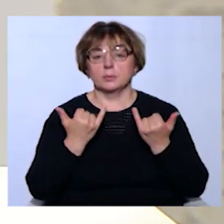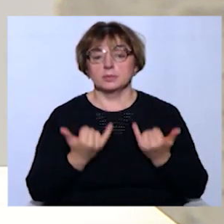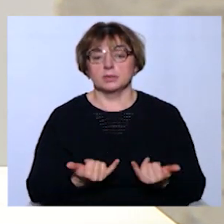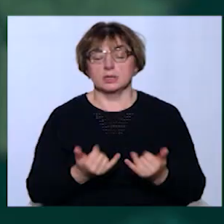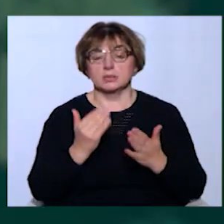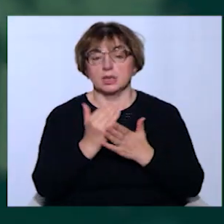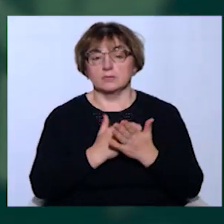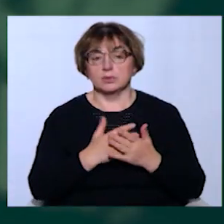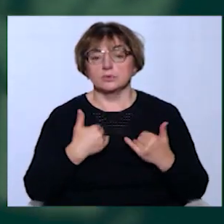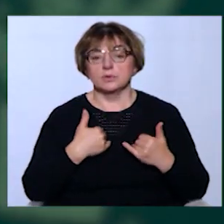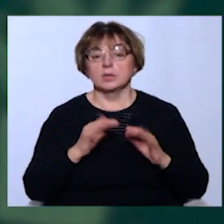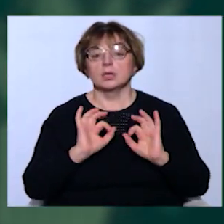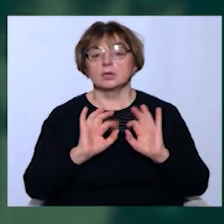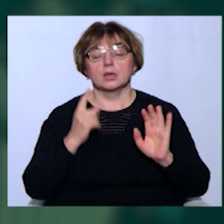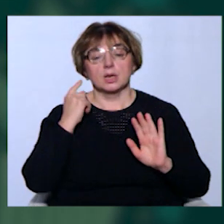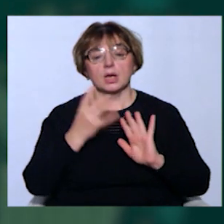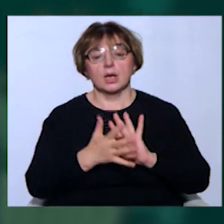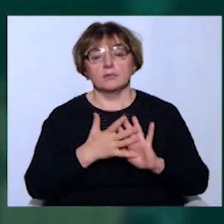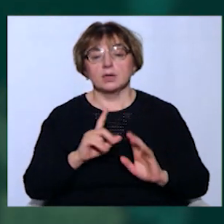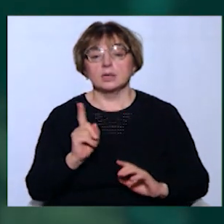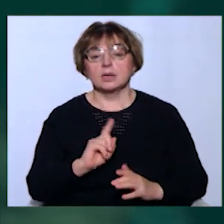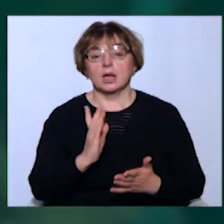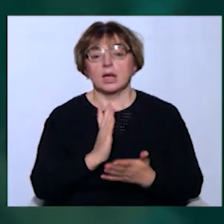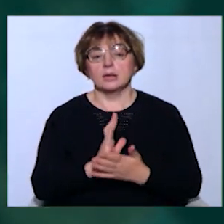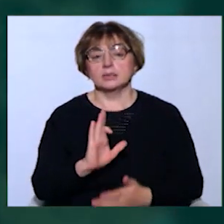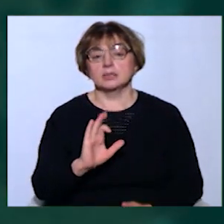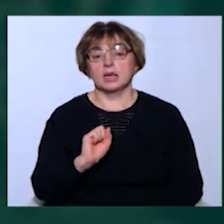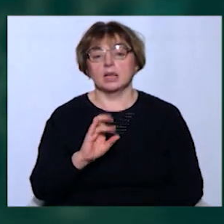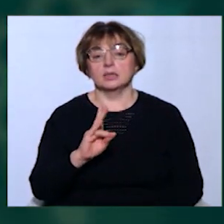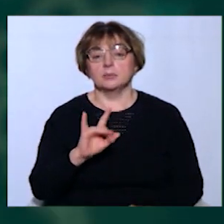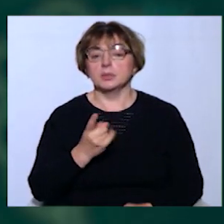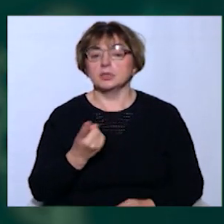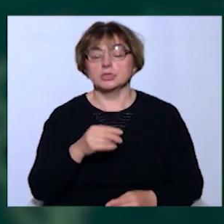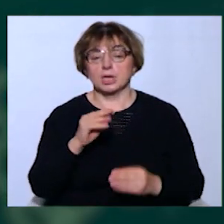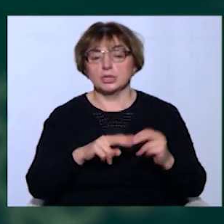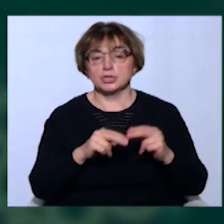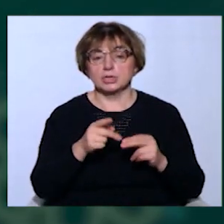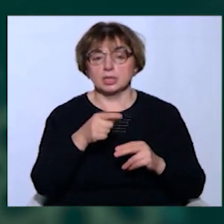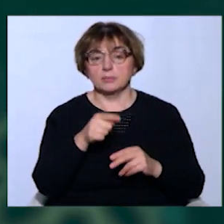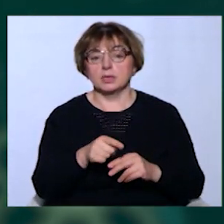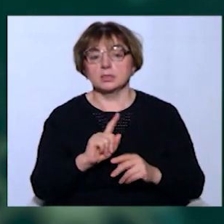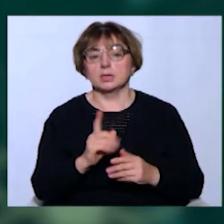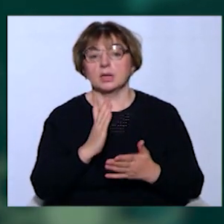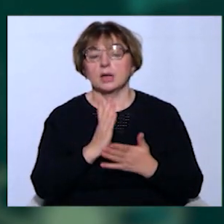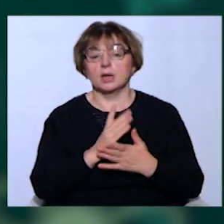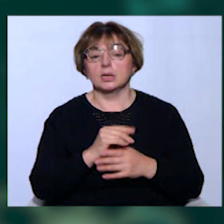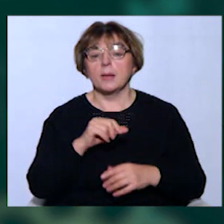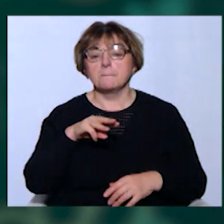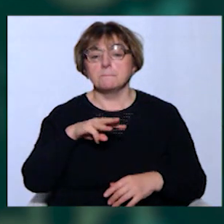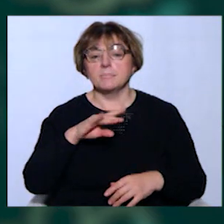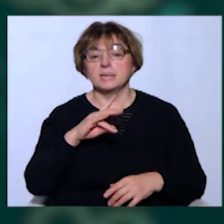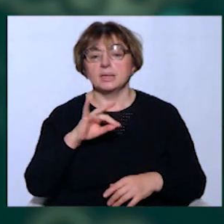გაკვეთილზე. ჩვენ დღეს გავიგებთ, რა არის ქანები, რისგან შედგება ისინი, რა არის